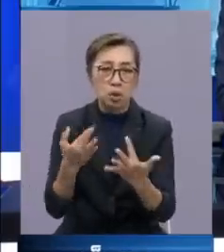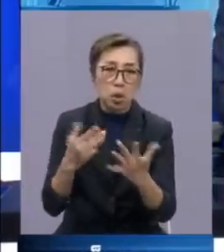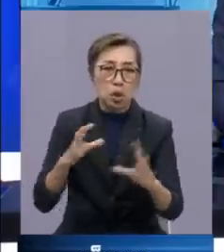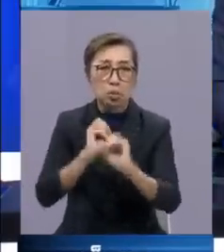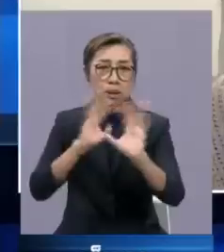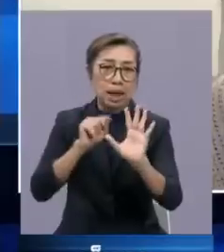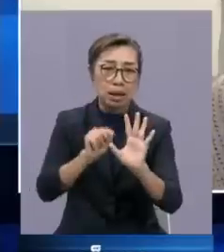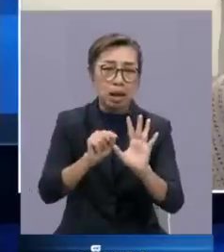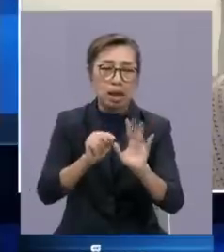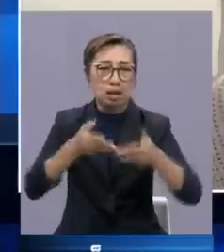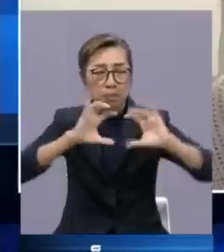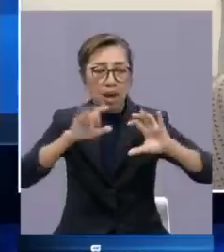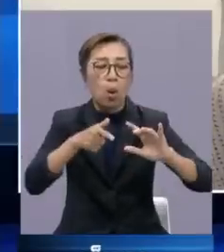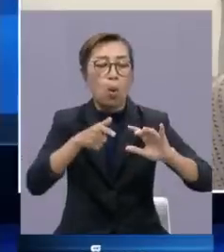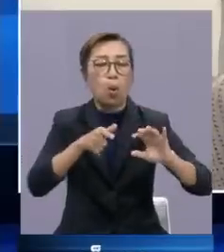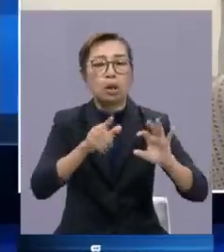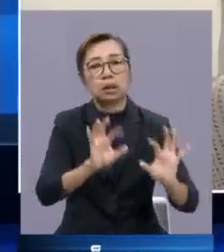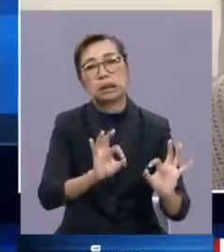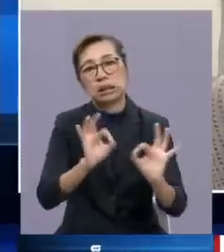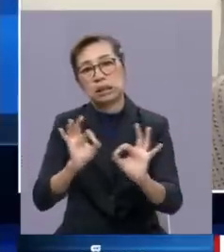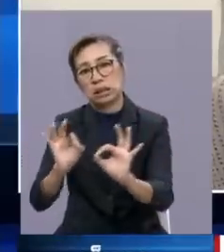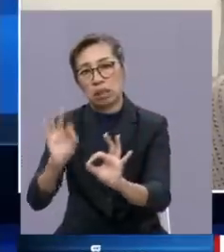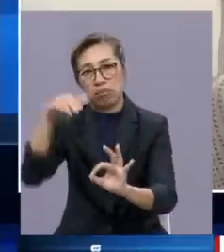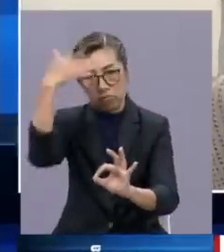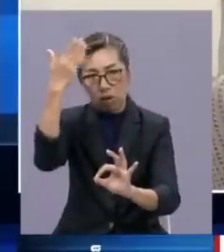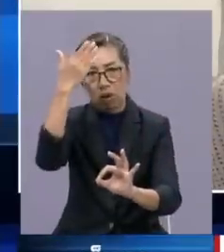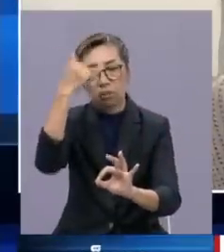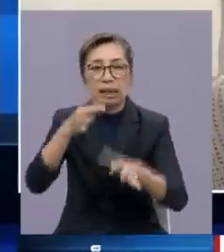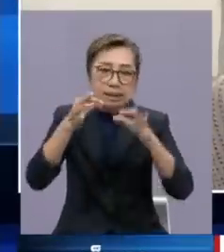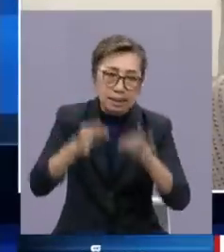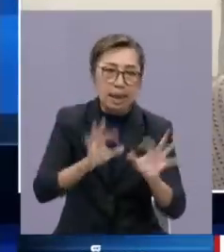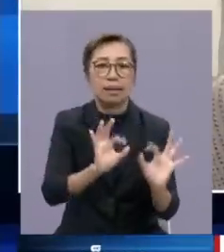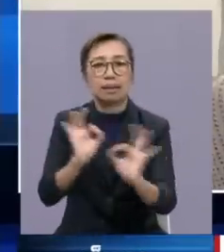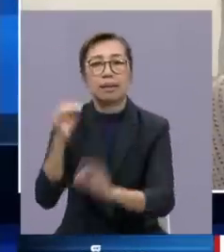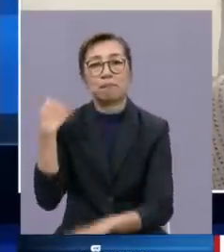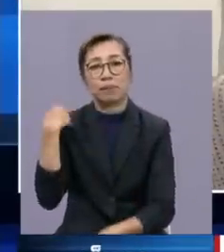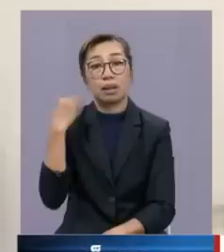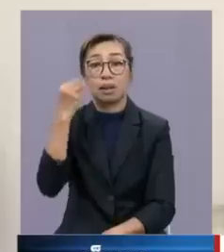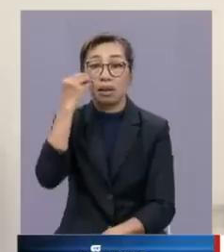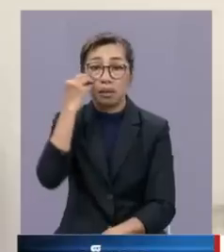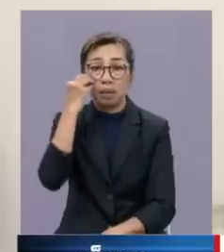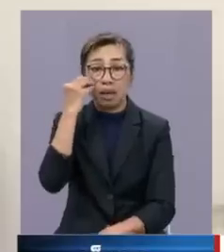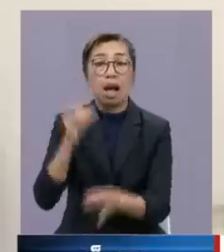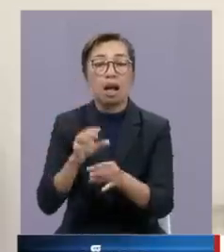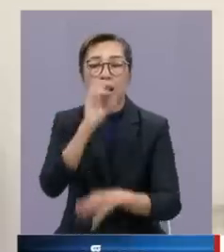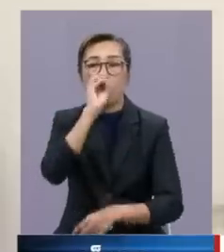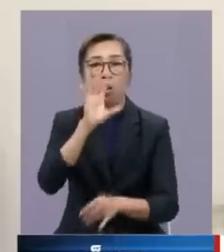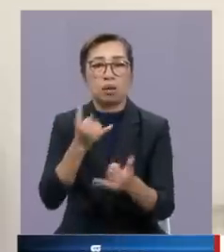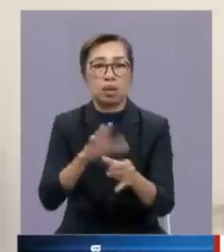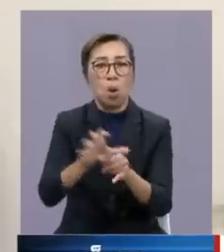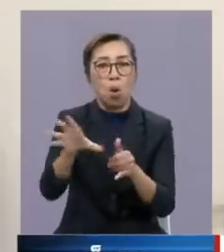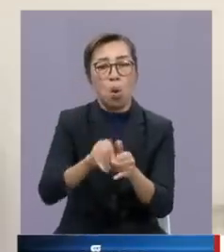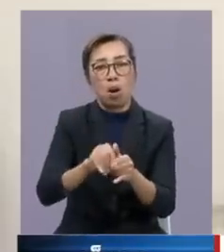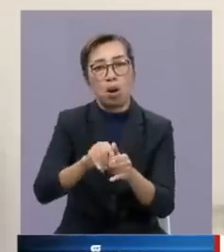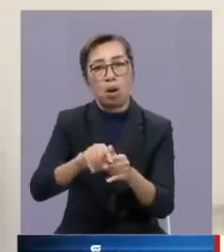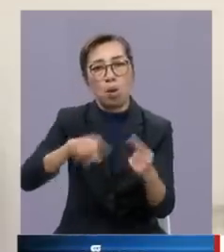จนของการจัดตั้งรัฐบาลเนี่ยมันก็อาจจะทำให้ช้าไปอีกในเรื่องของการตัดสินใจนะครับคุณพิธาลิ้มเจริญรัตน์เนี่ยแจ้งว่าตอนนี้ติดโควิดนะครับเป็นรอบที่3